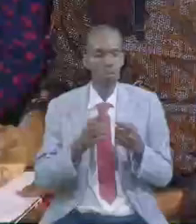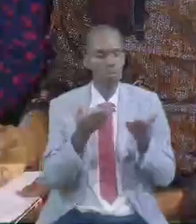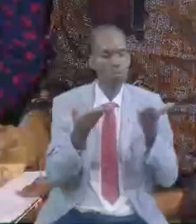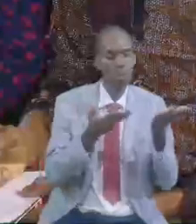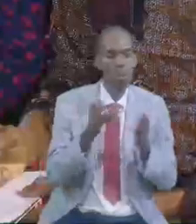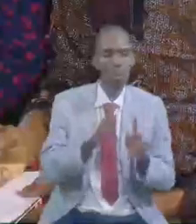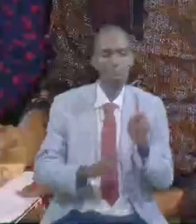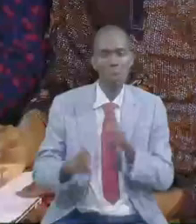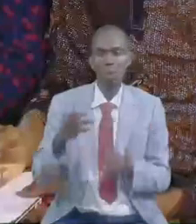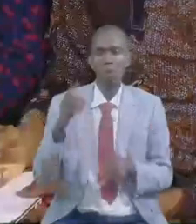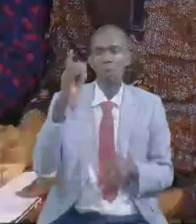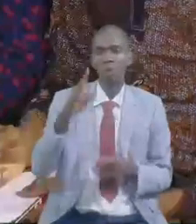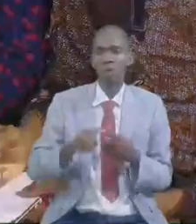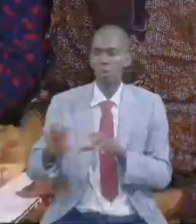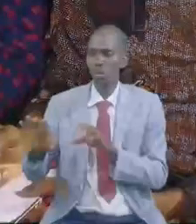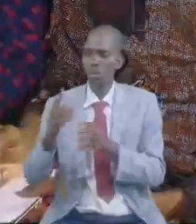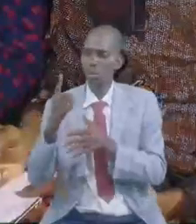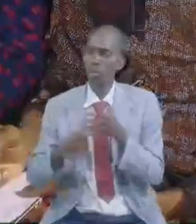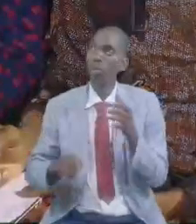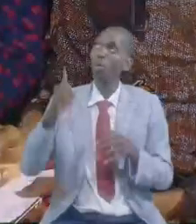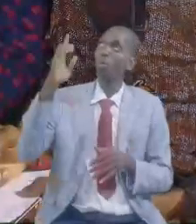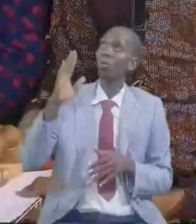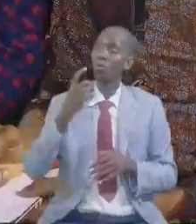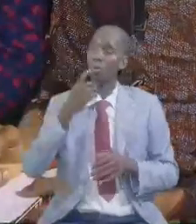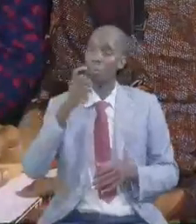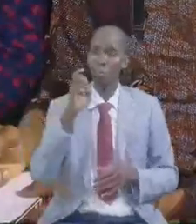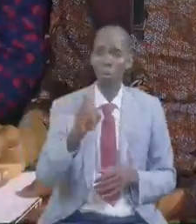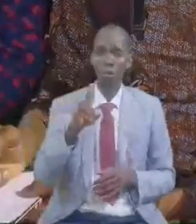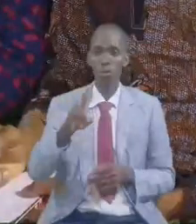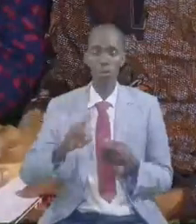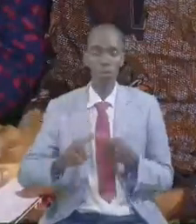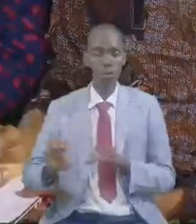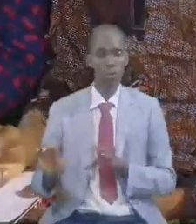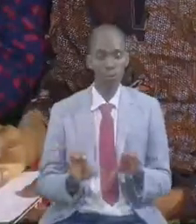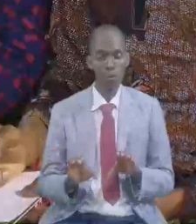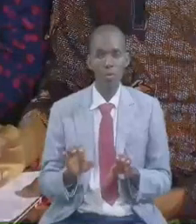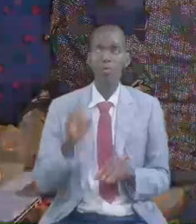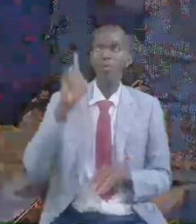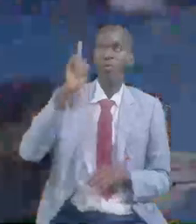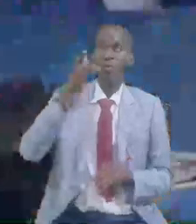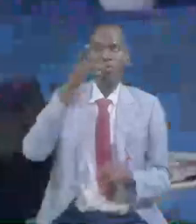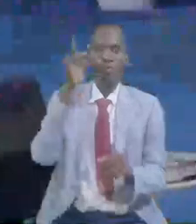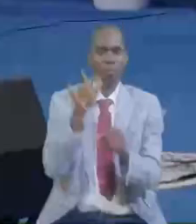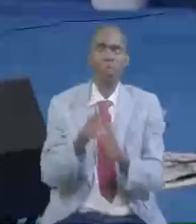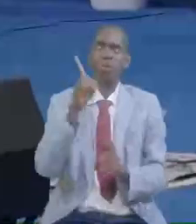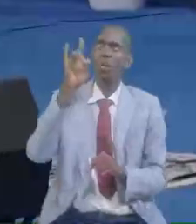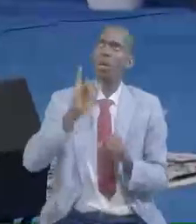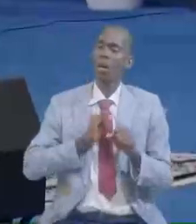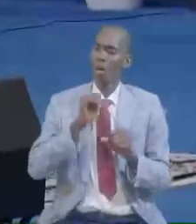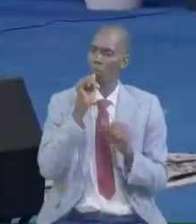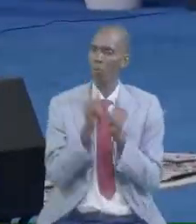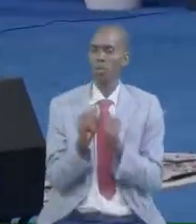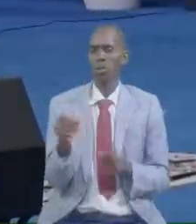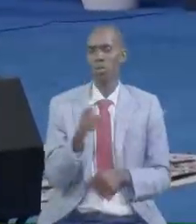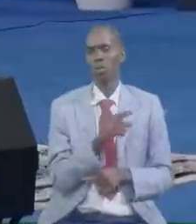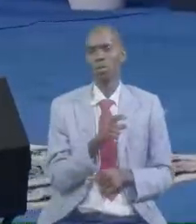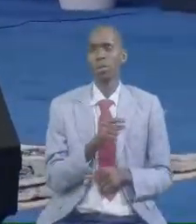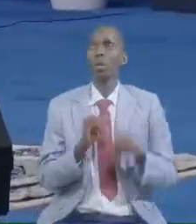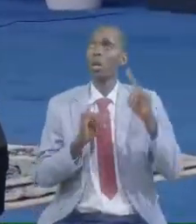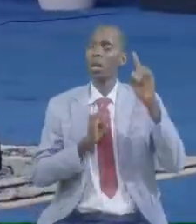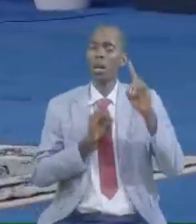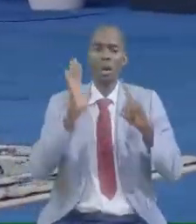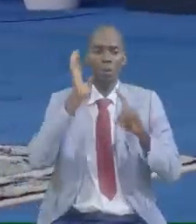de Dieu, et fais ce que Dieu a établi que tu fasses, et dis, je suis avec toi, j'irai